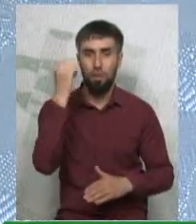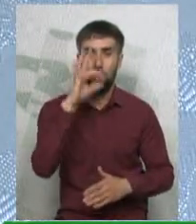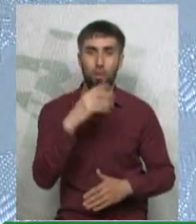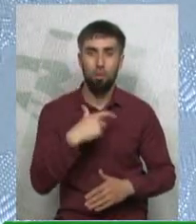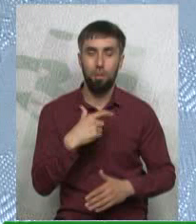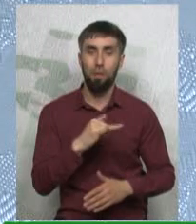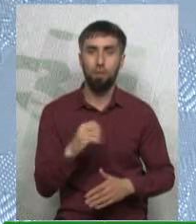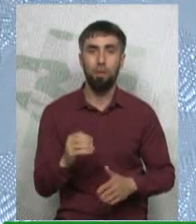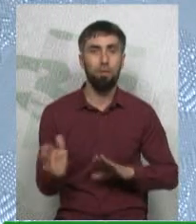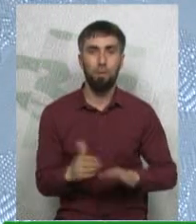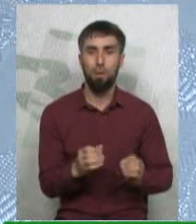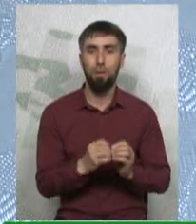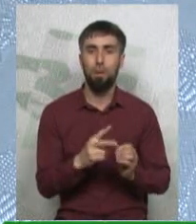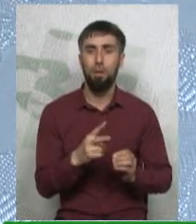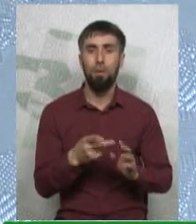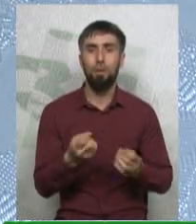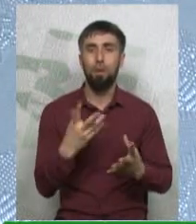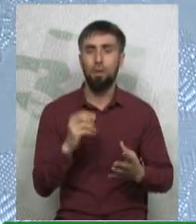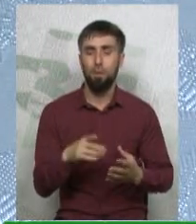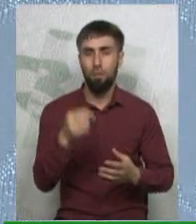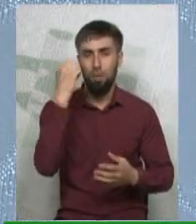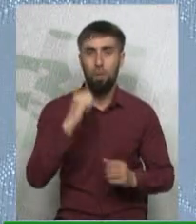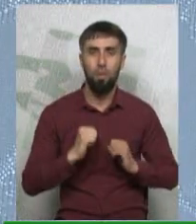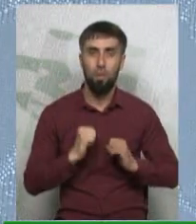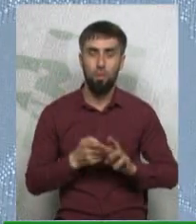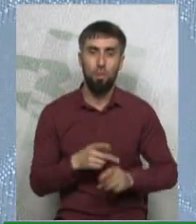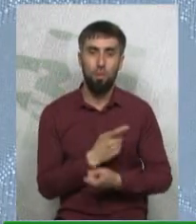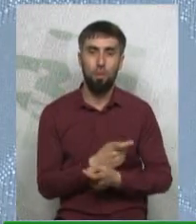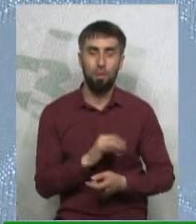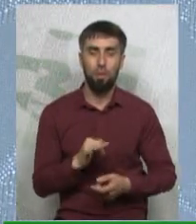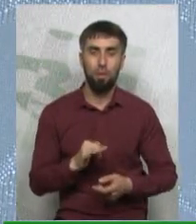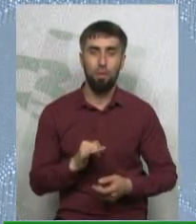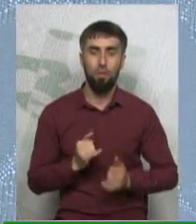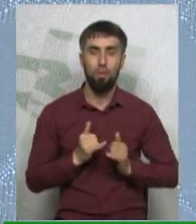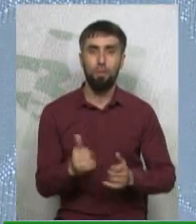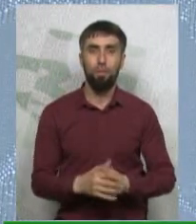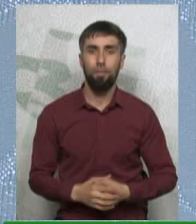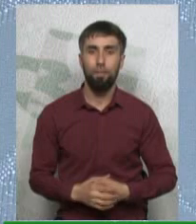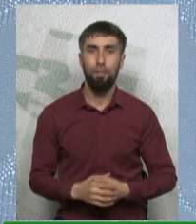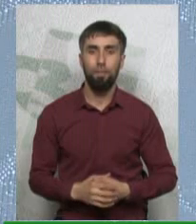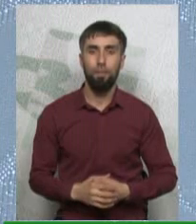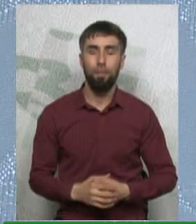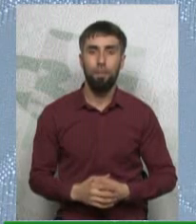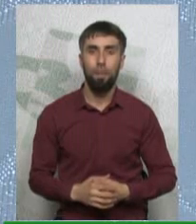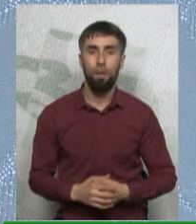себе. Даже спустя десятилетия о нем помнят, гордятся и чтут. Зелимхан Калоев, Хамзат Халухоев, Новости 24.